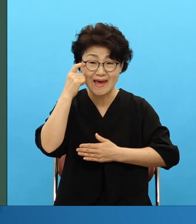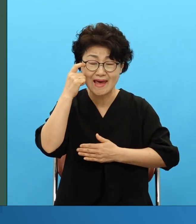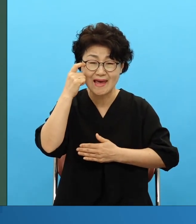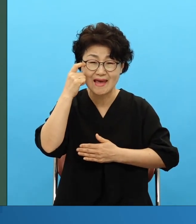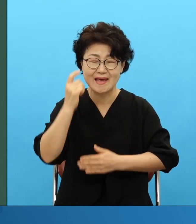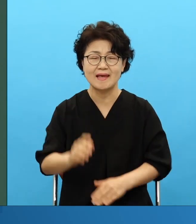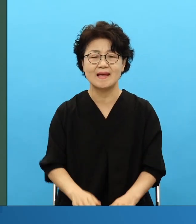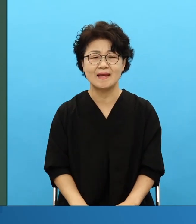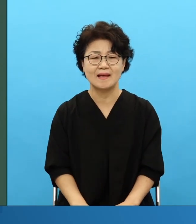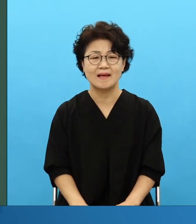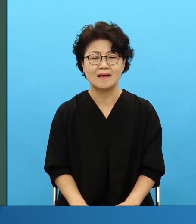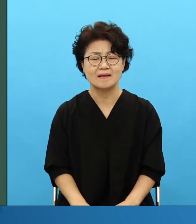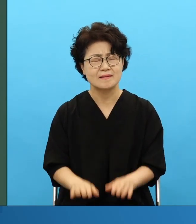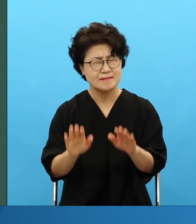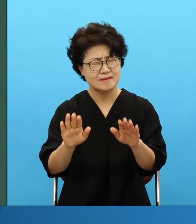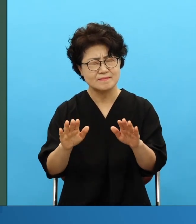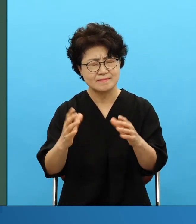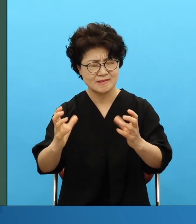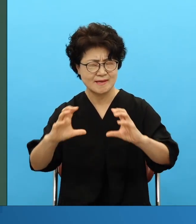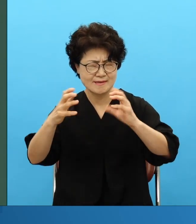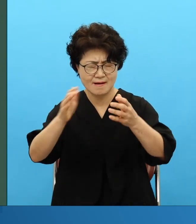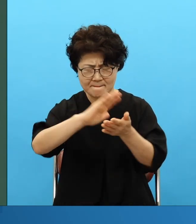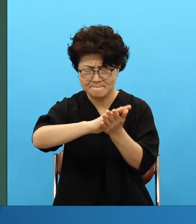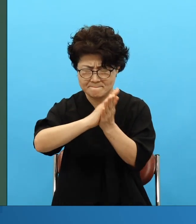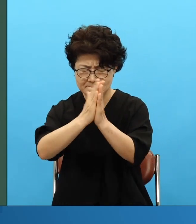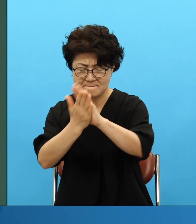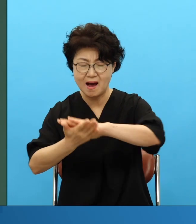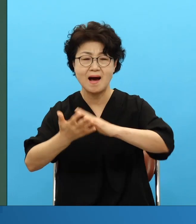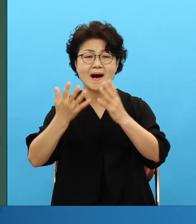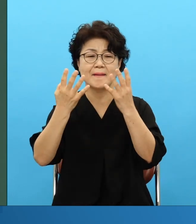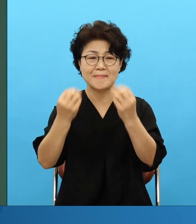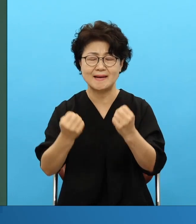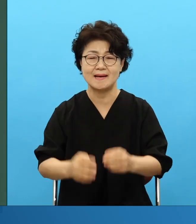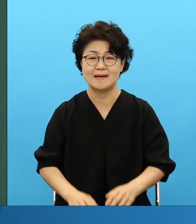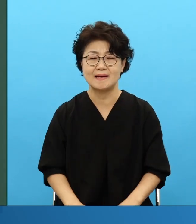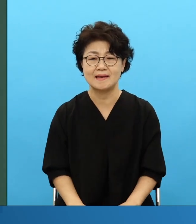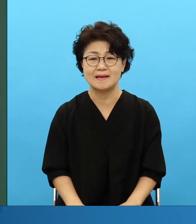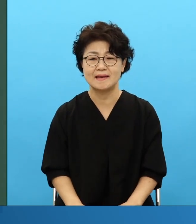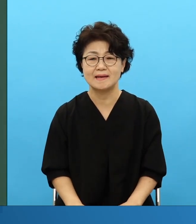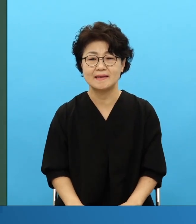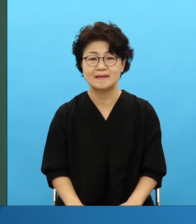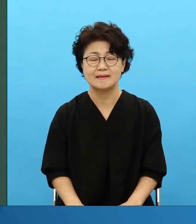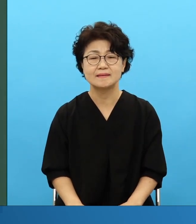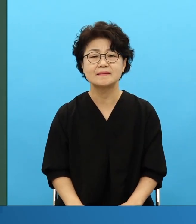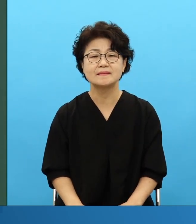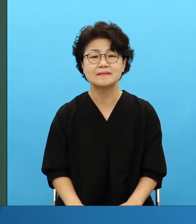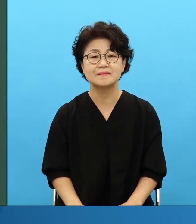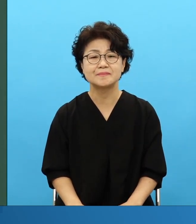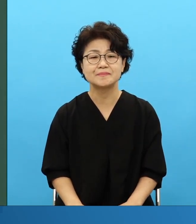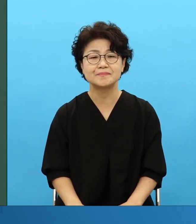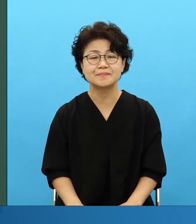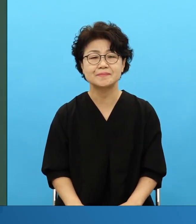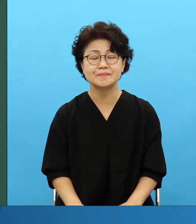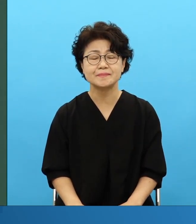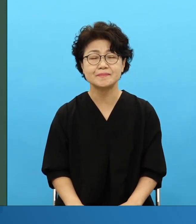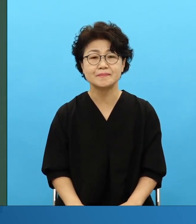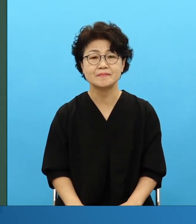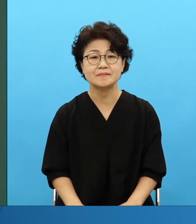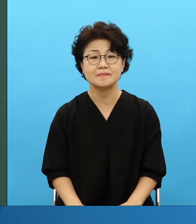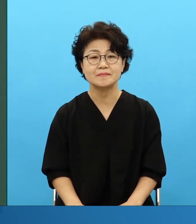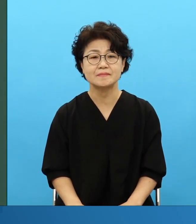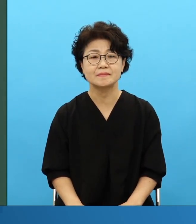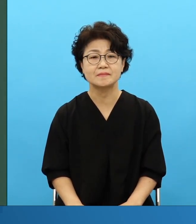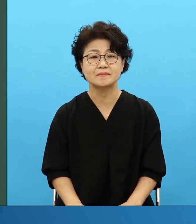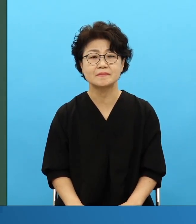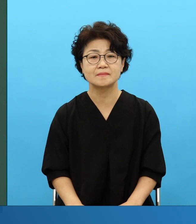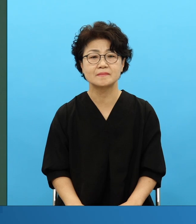지금 변하고 있습니다. Because there is continuous transformation regarding this. 막 변화가 되고 있는데 우리는